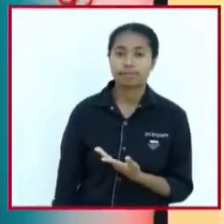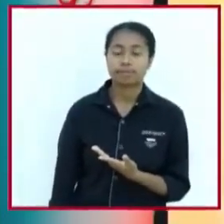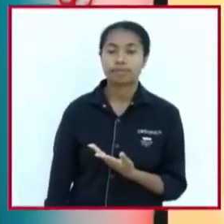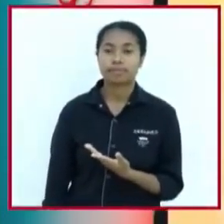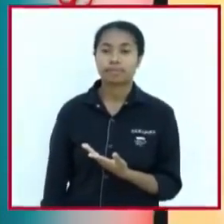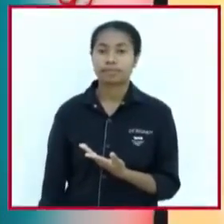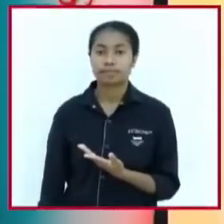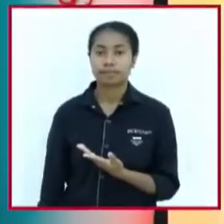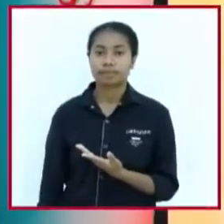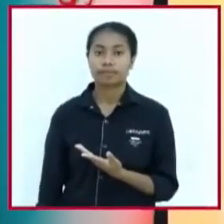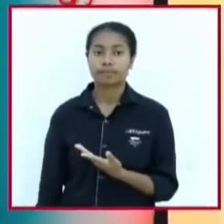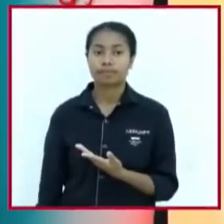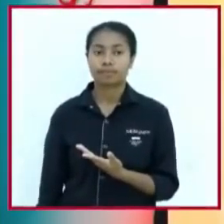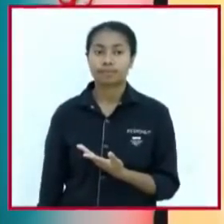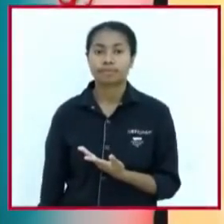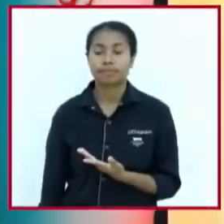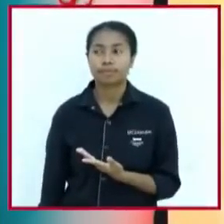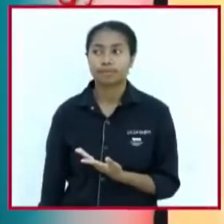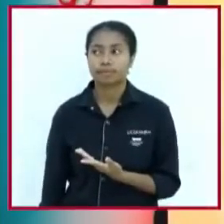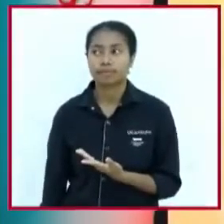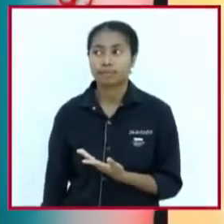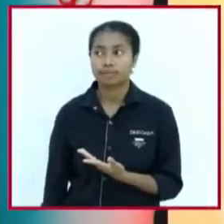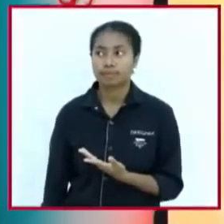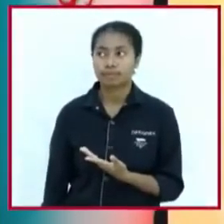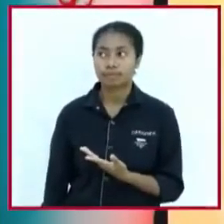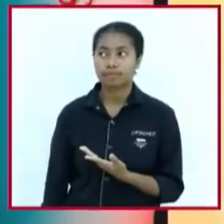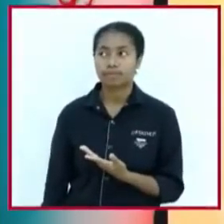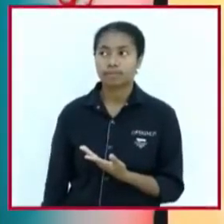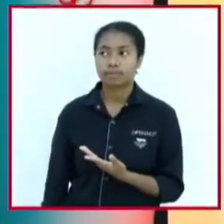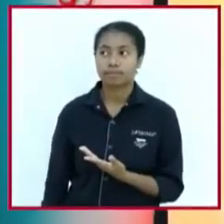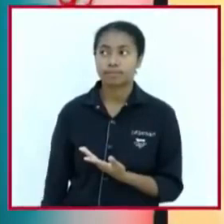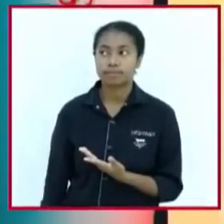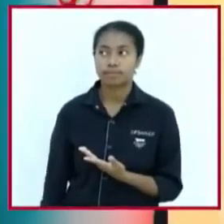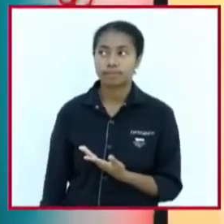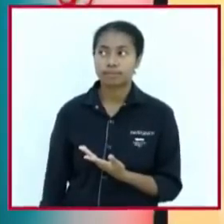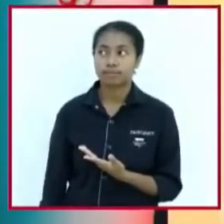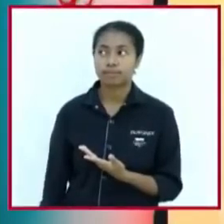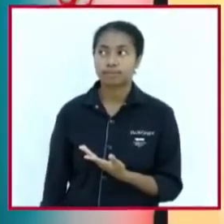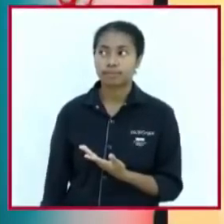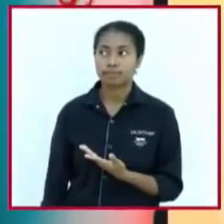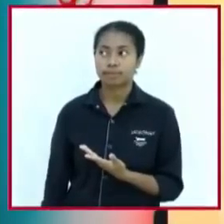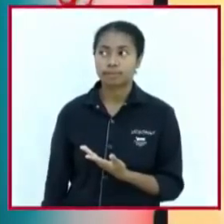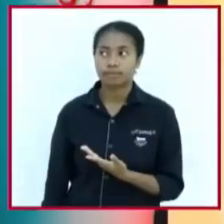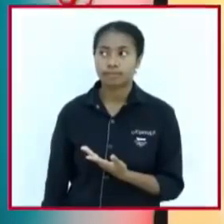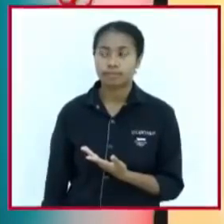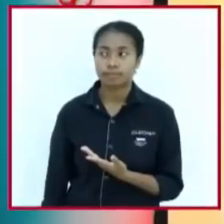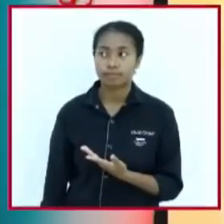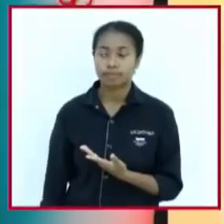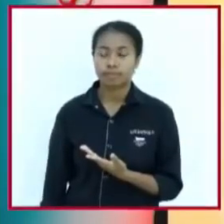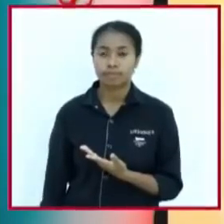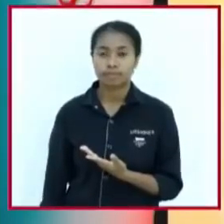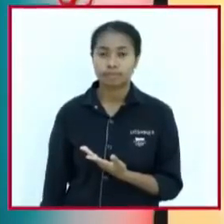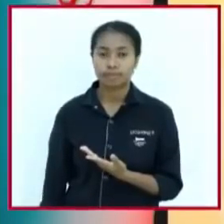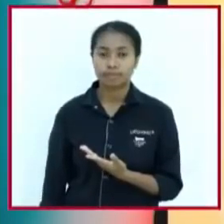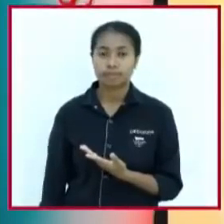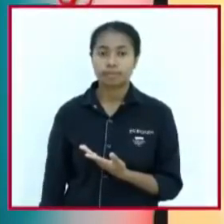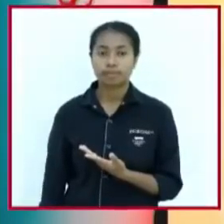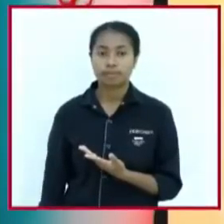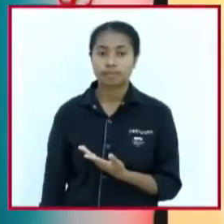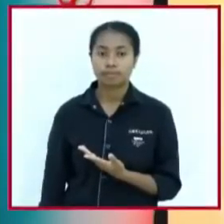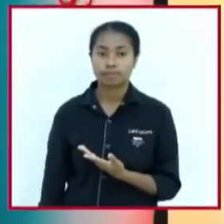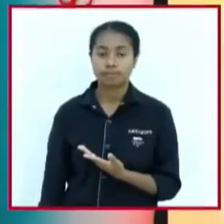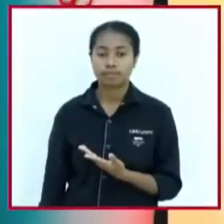dan memberkati dia kepadanya pun Abraham memberikan sepersepuluh dari semuanya